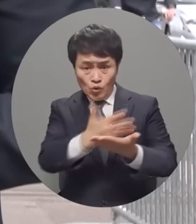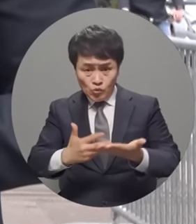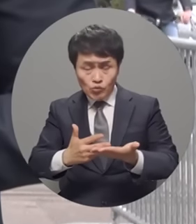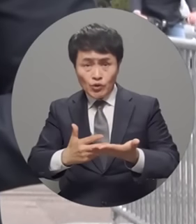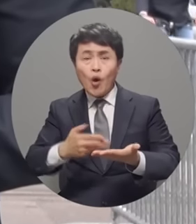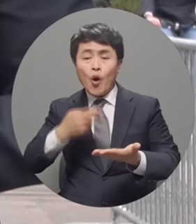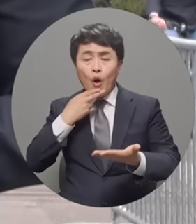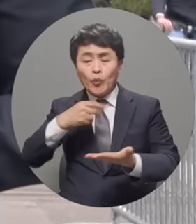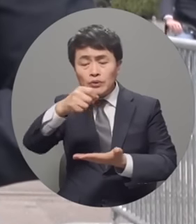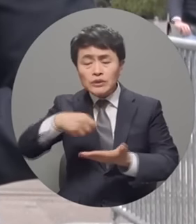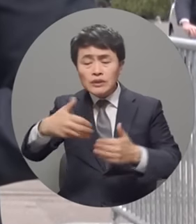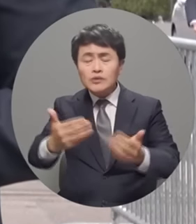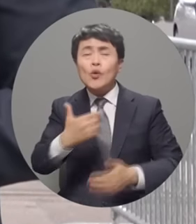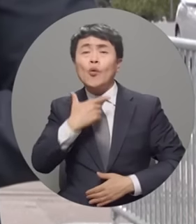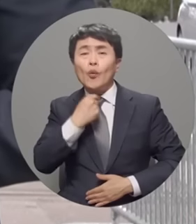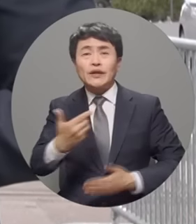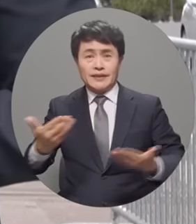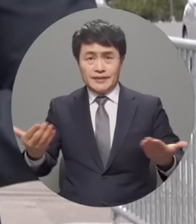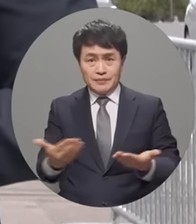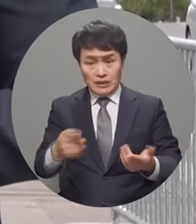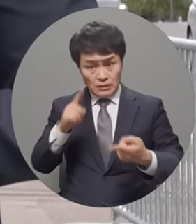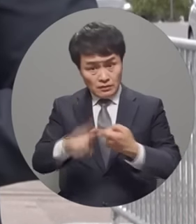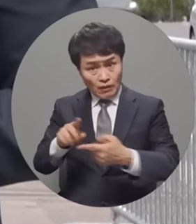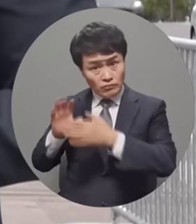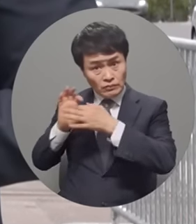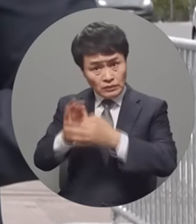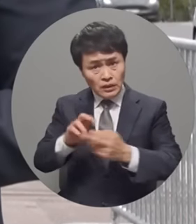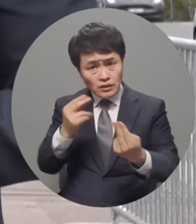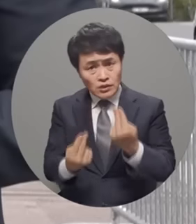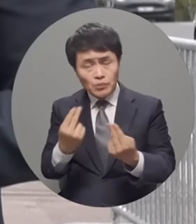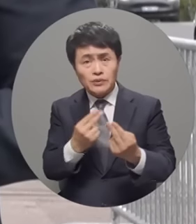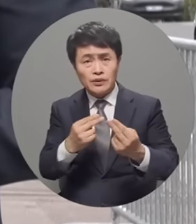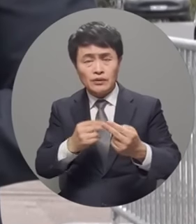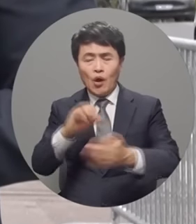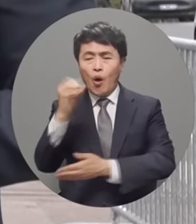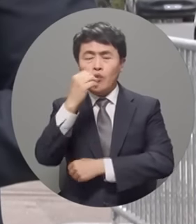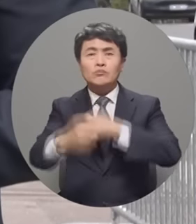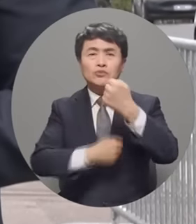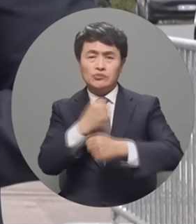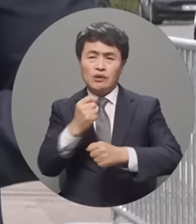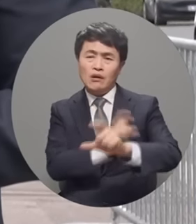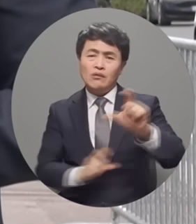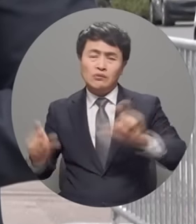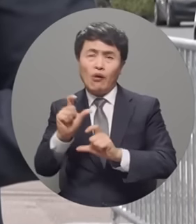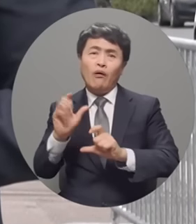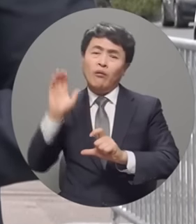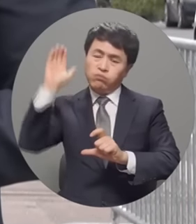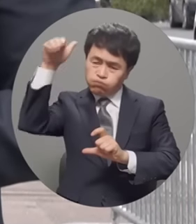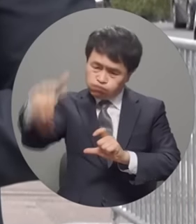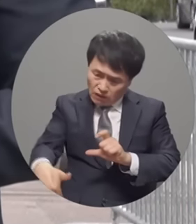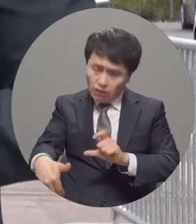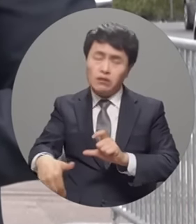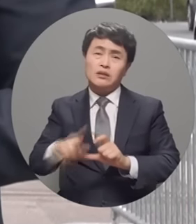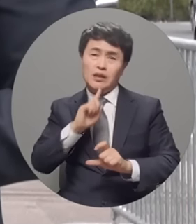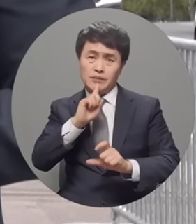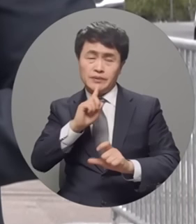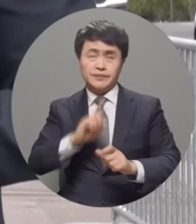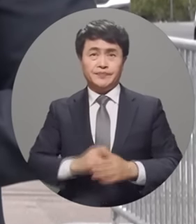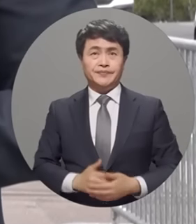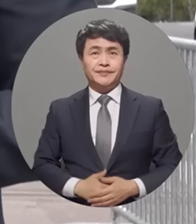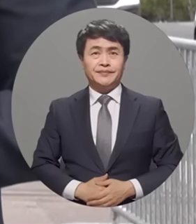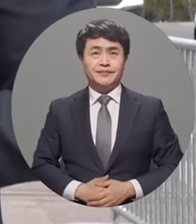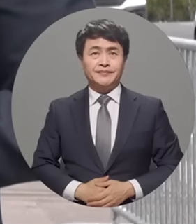기대하는 모습입니다. 하지만 이대로라면 지금보다 언론 자유가 더 후퇴할 수 있다는 경고도 무겁게 받아들여야 될